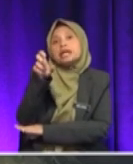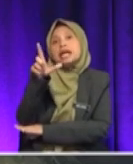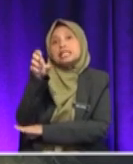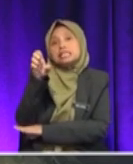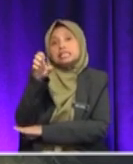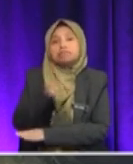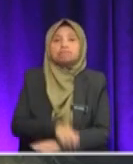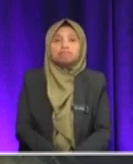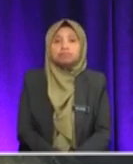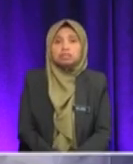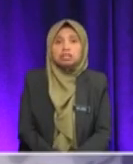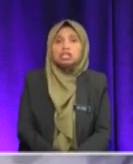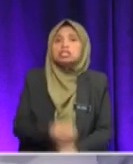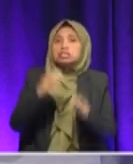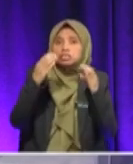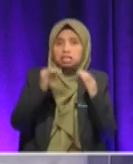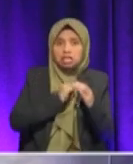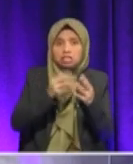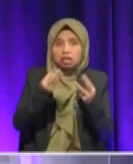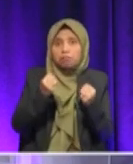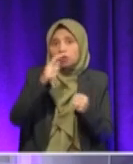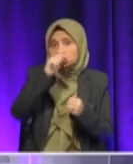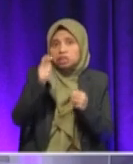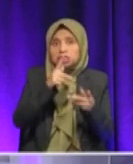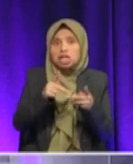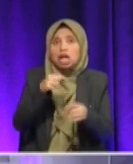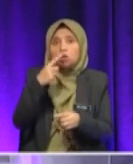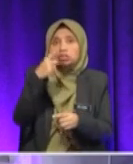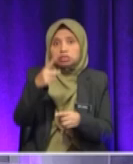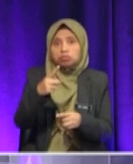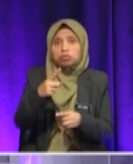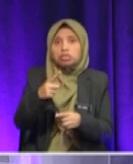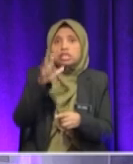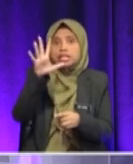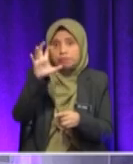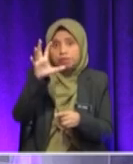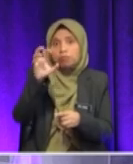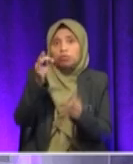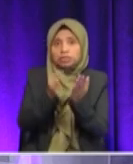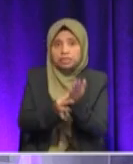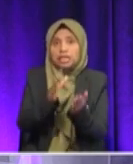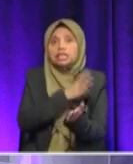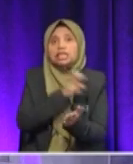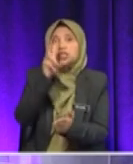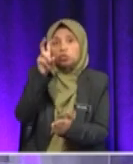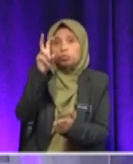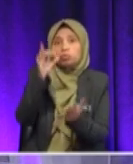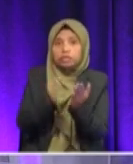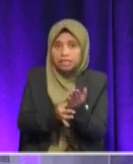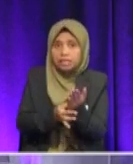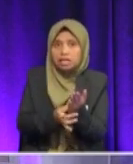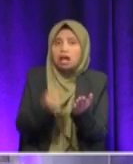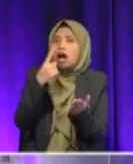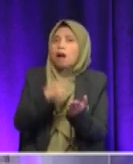AC go-send aktanya sebenarnya kalau 5027 Betul tapi enggak tahu